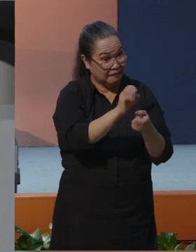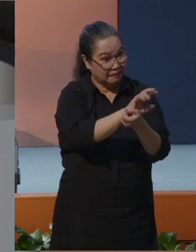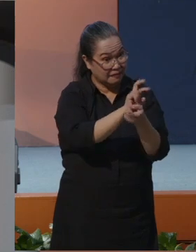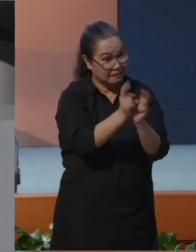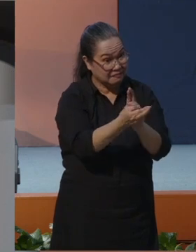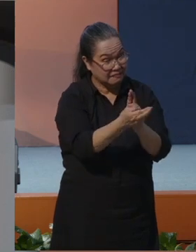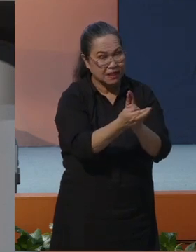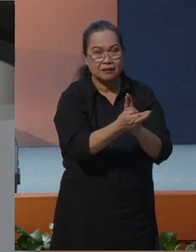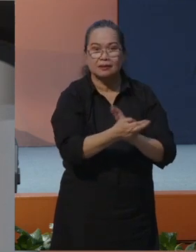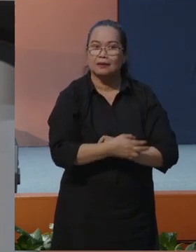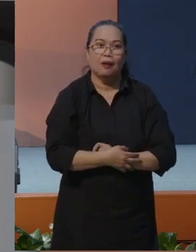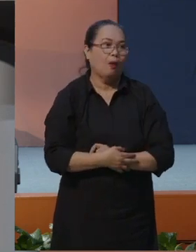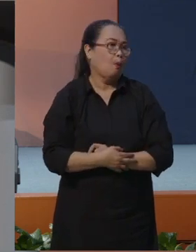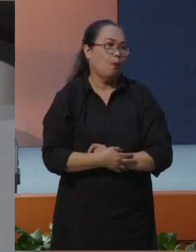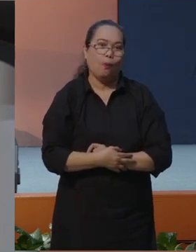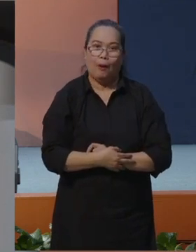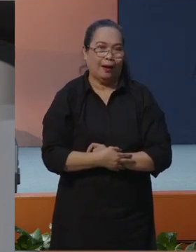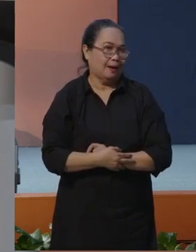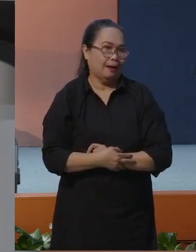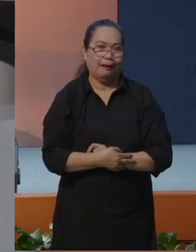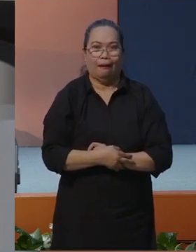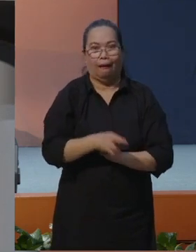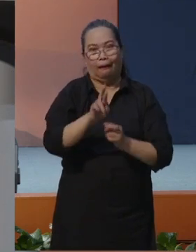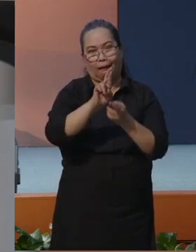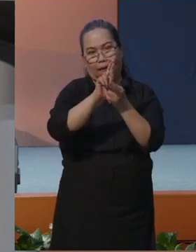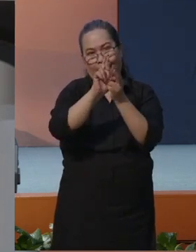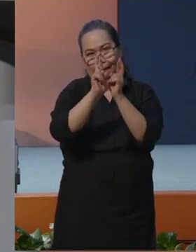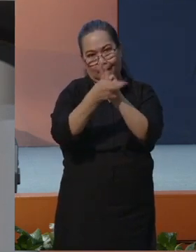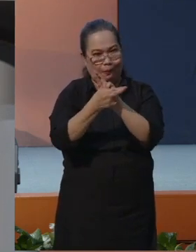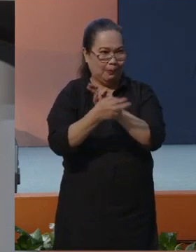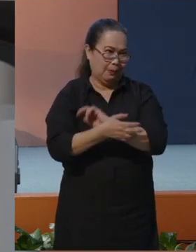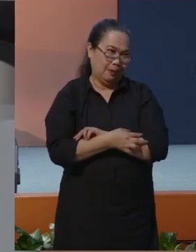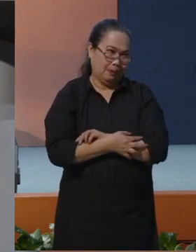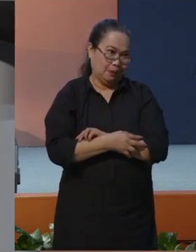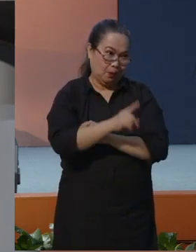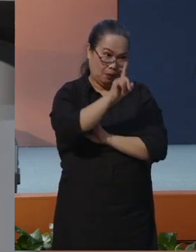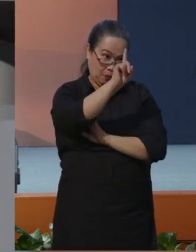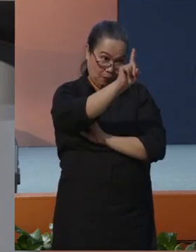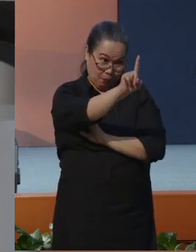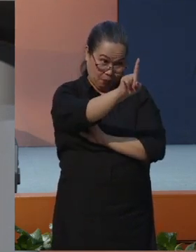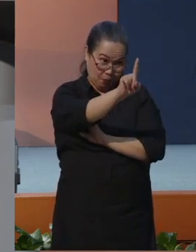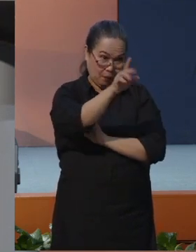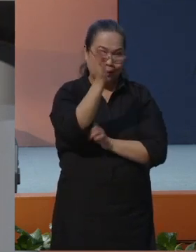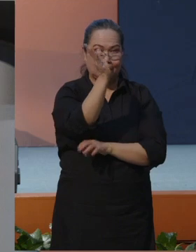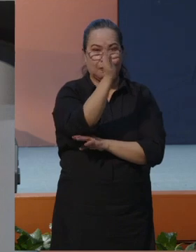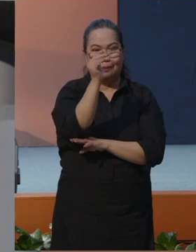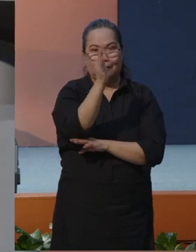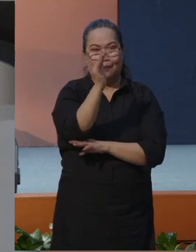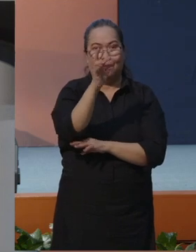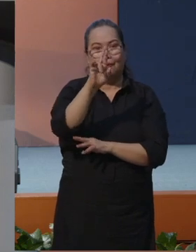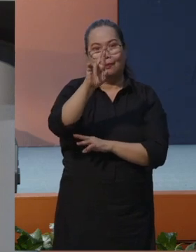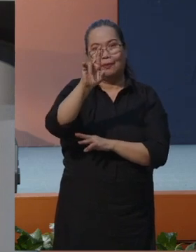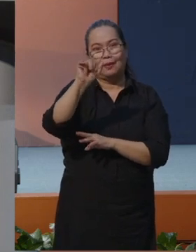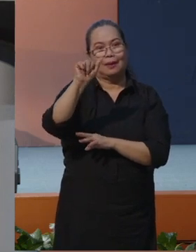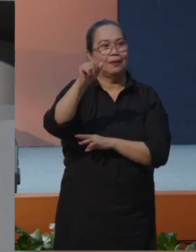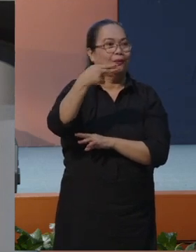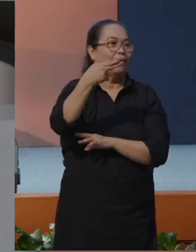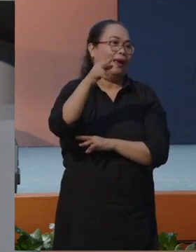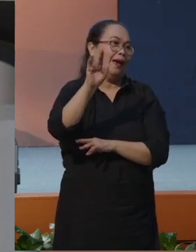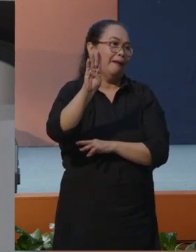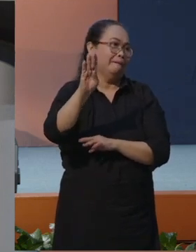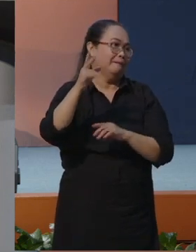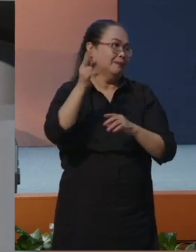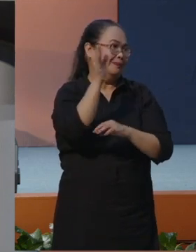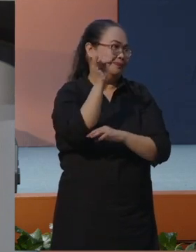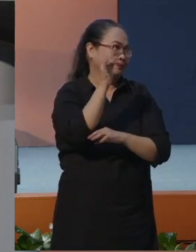magsisi. Wala pong tumalikod sa kanila, maliban lang sa isang prostitute na si Rahab.